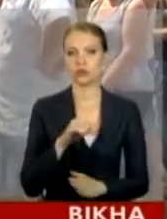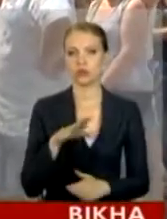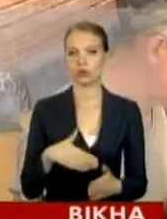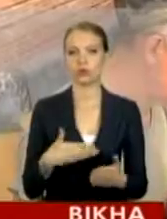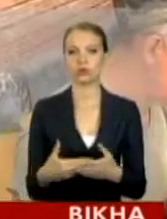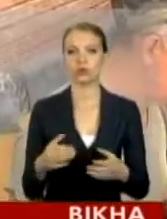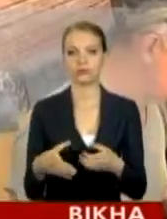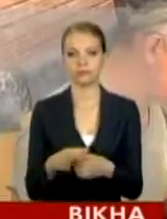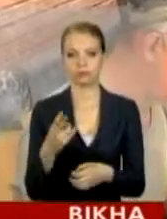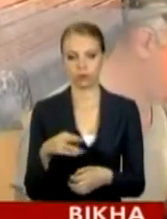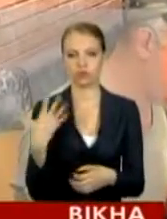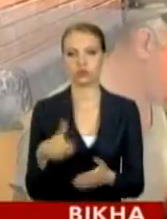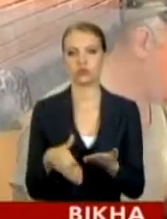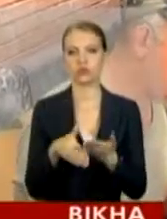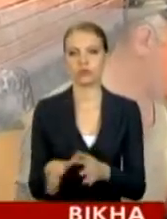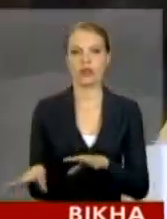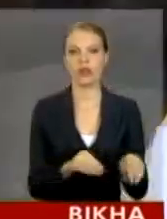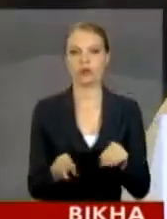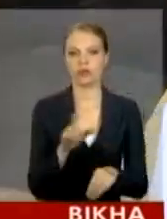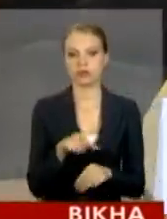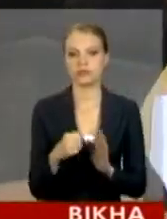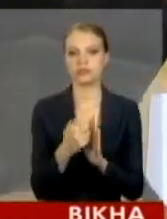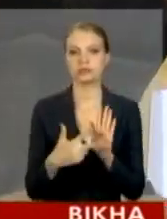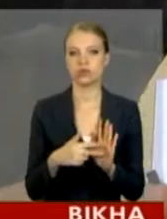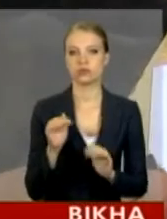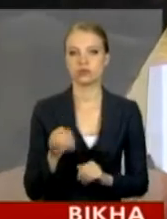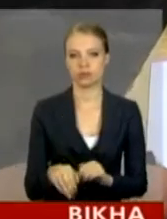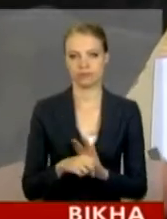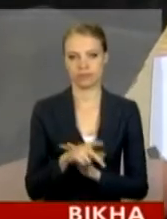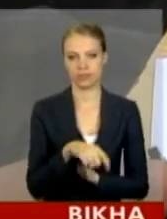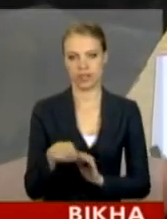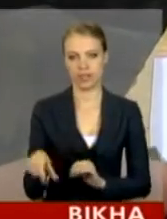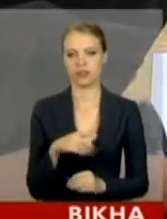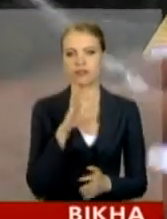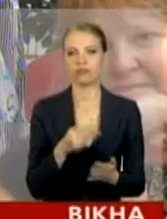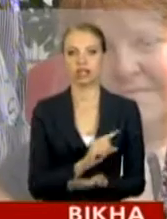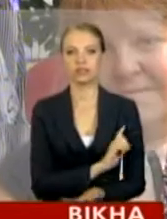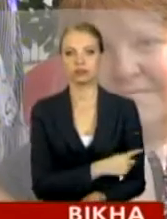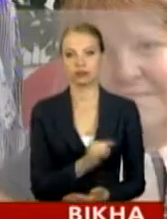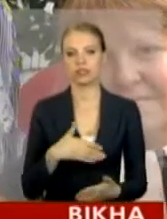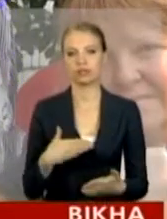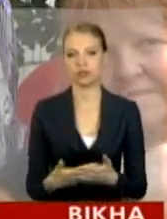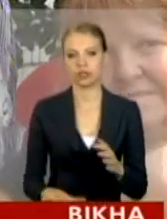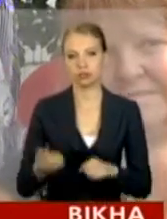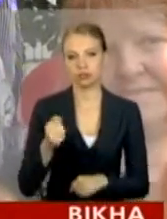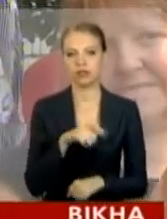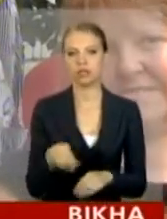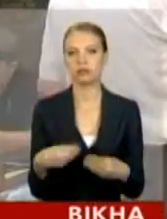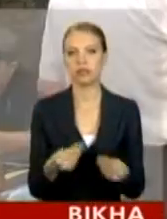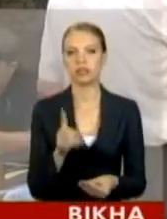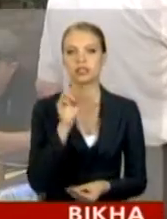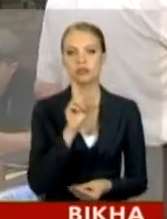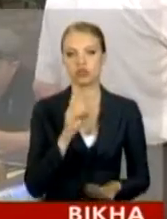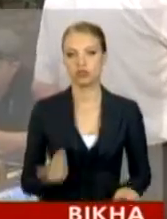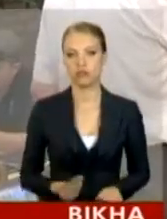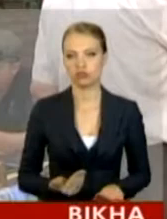добродійний фонд уже допоміг в евакуації зі Сходу 18 тисячам втікачів. Власними зусиллями і волонтерською підтримкою їм надано